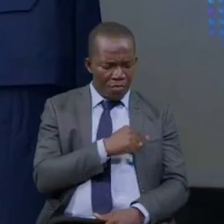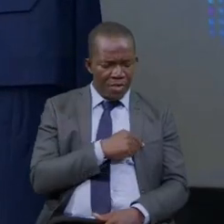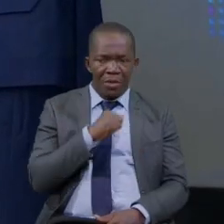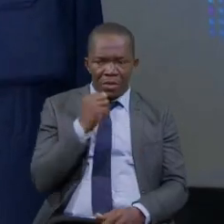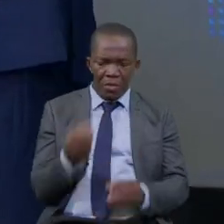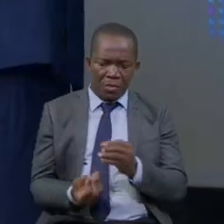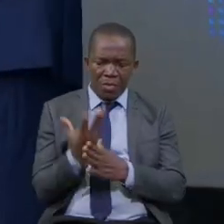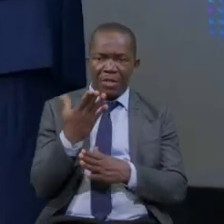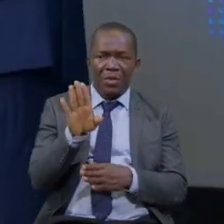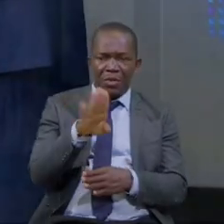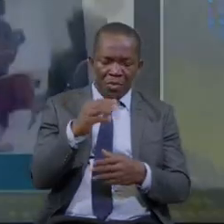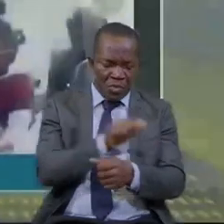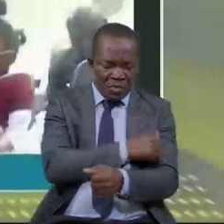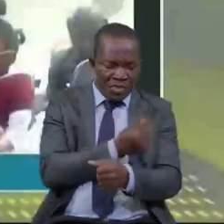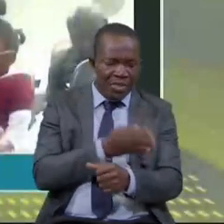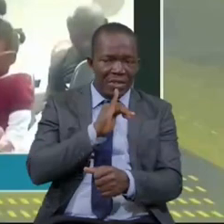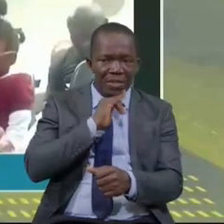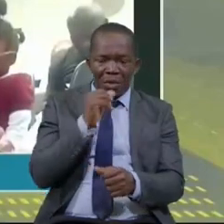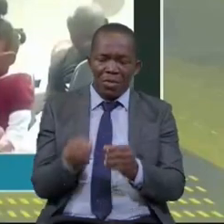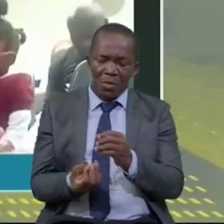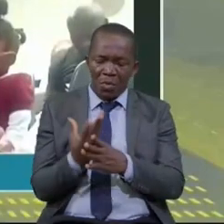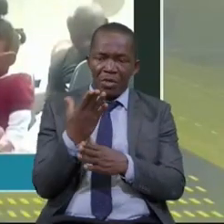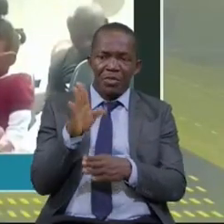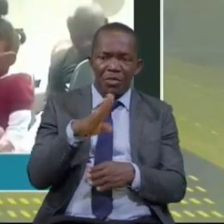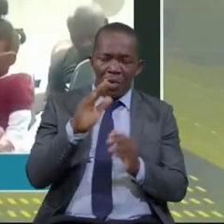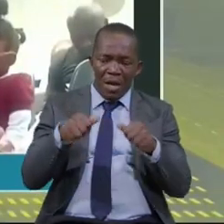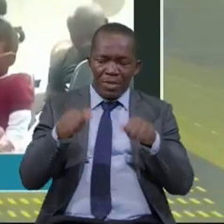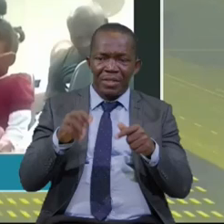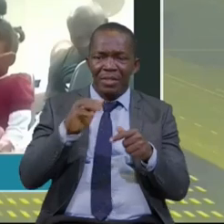ta fermeté, ta capacité n'est pas bâti.